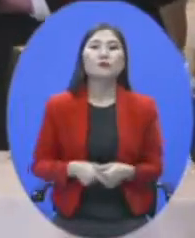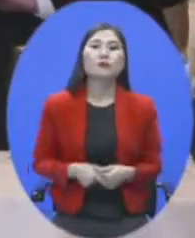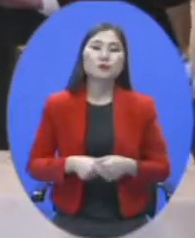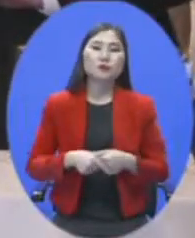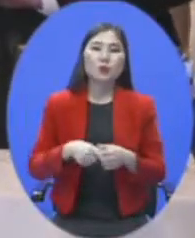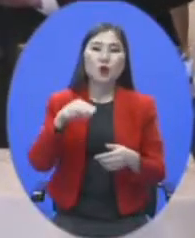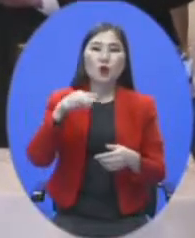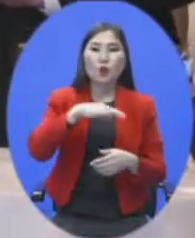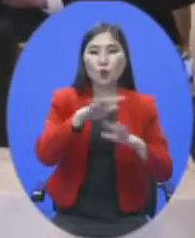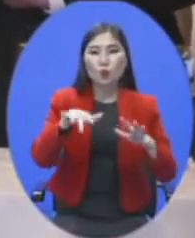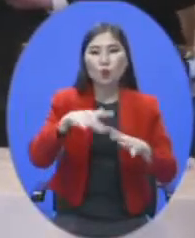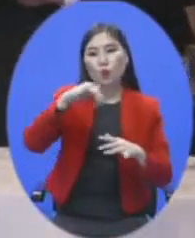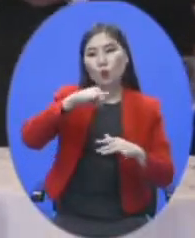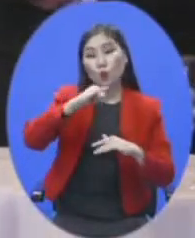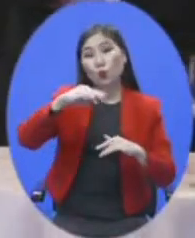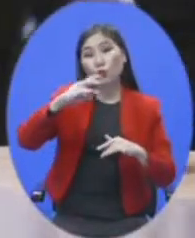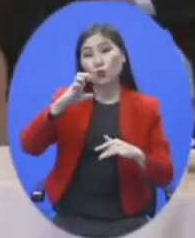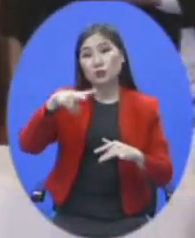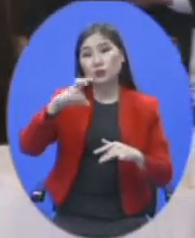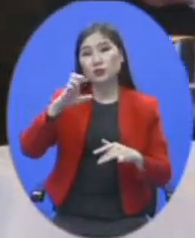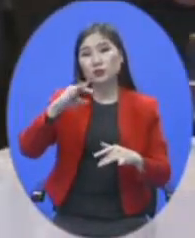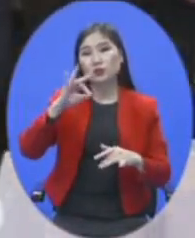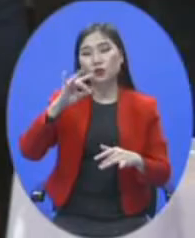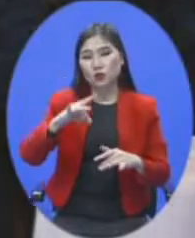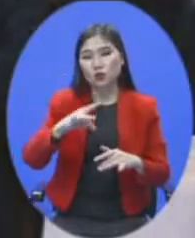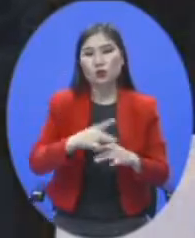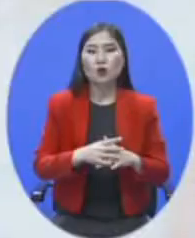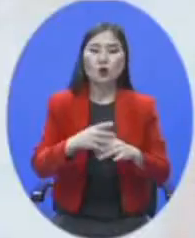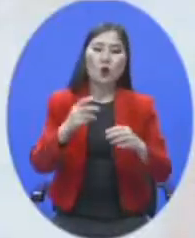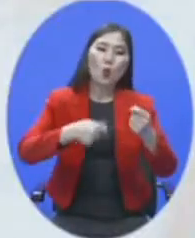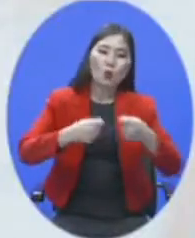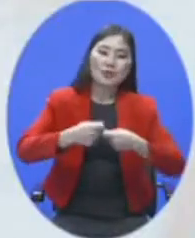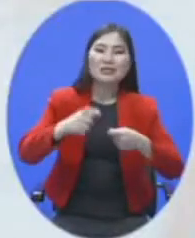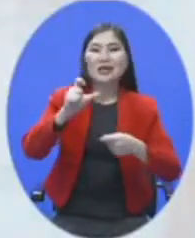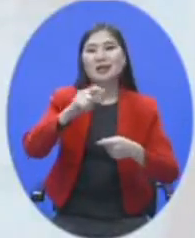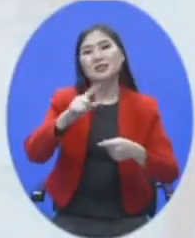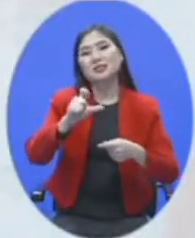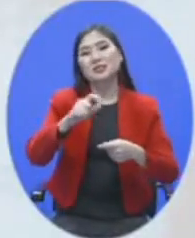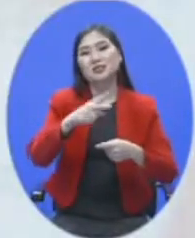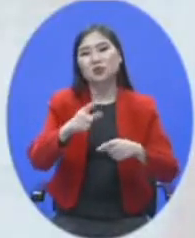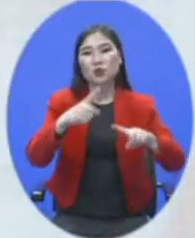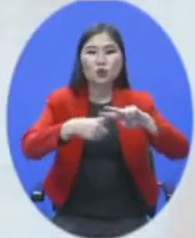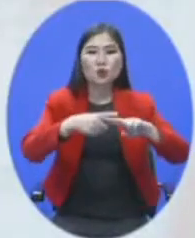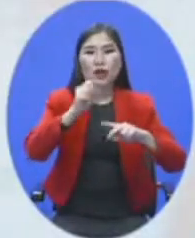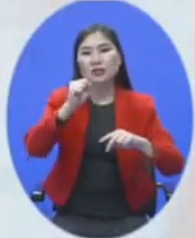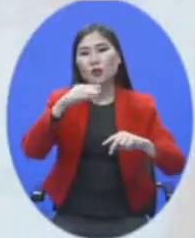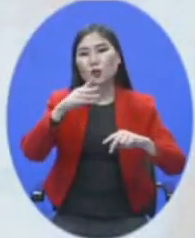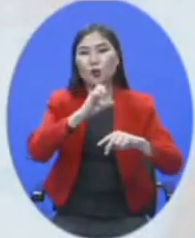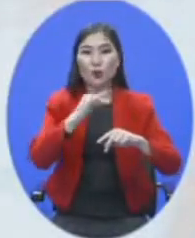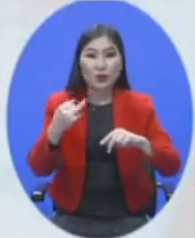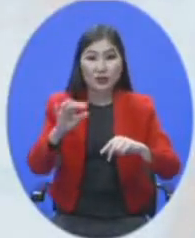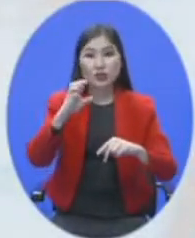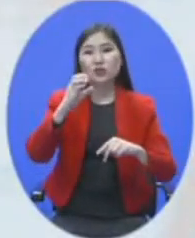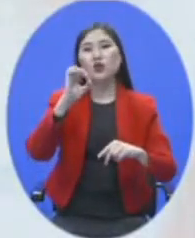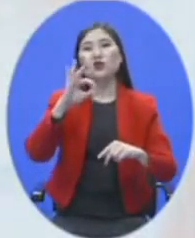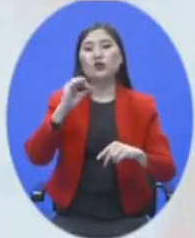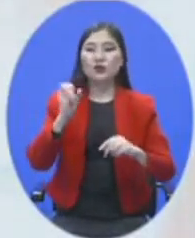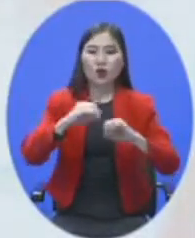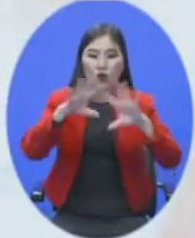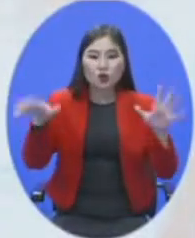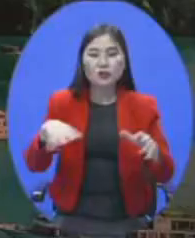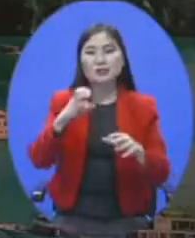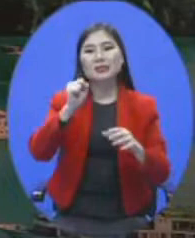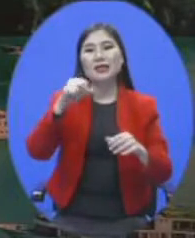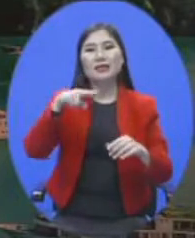давтамж тогтмолжиж, улс төр аюулгүй байдал, батлан хамгаалах, худалдаа, эдийн засаг, хөдөө аж ахуй, соёл боловсрал болон бусад